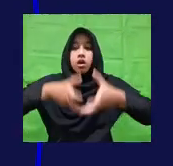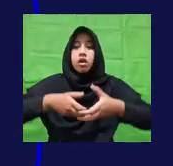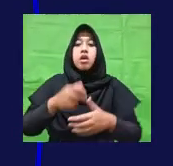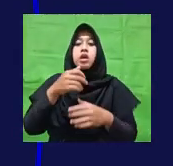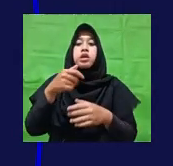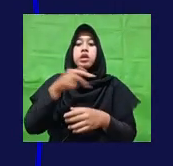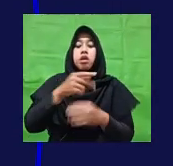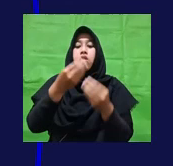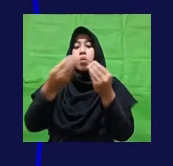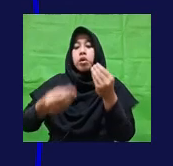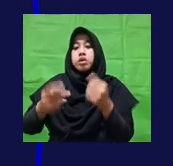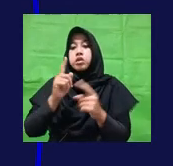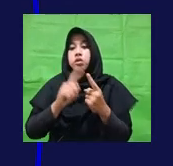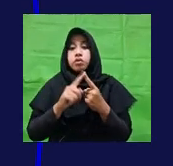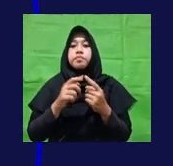yaitu adalah residensi.